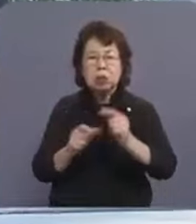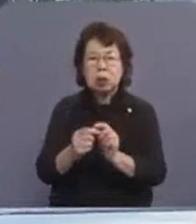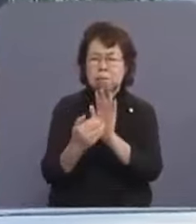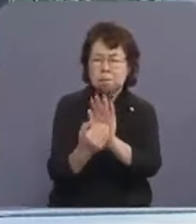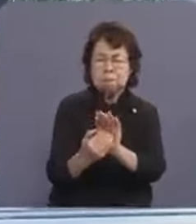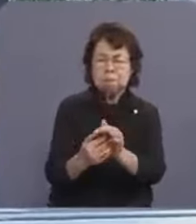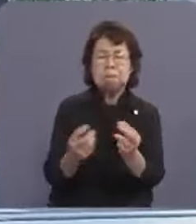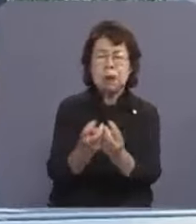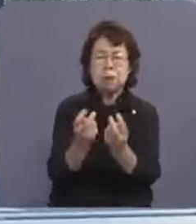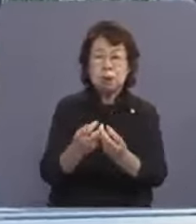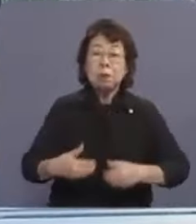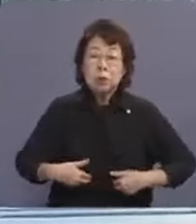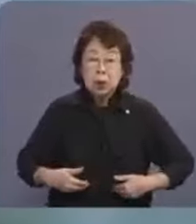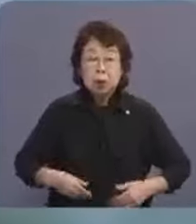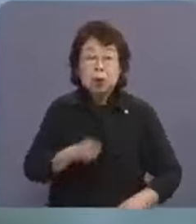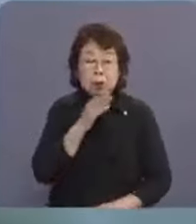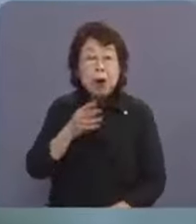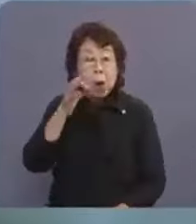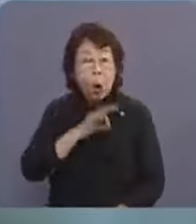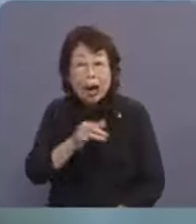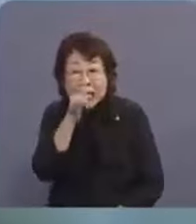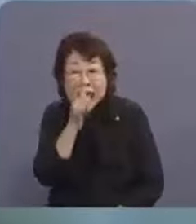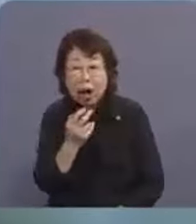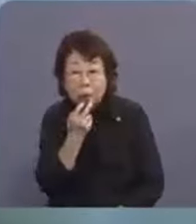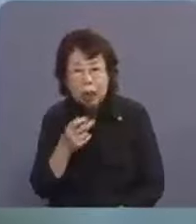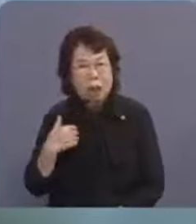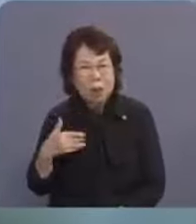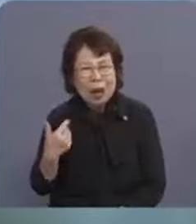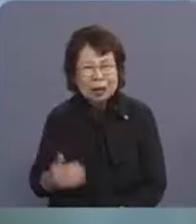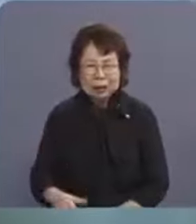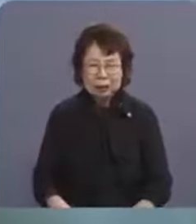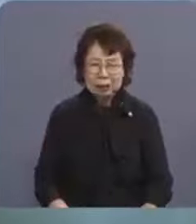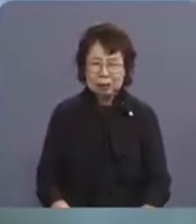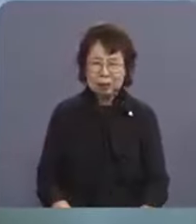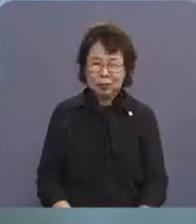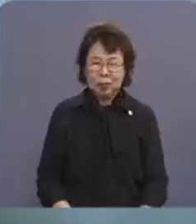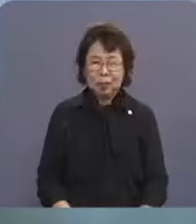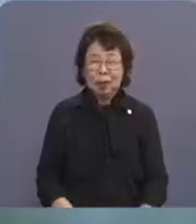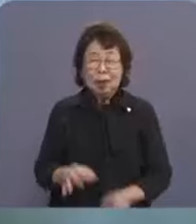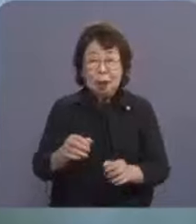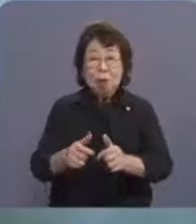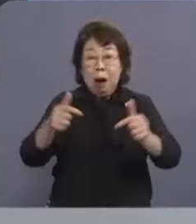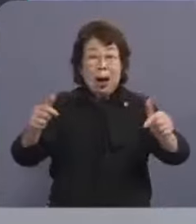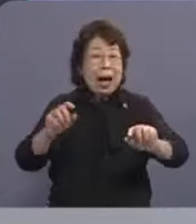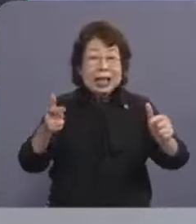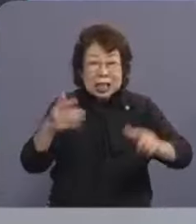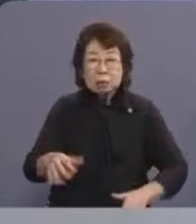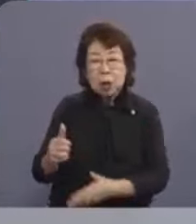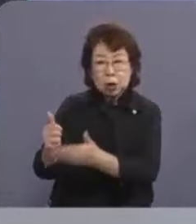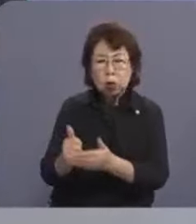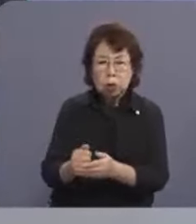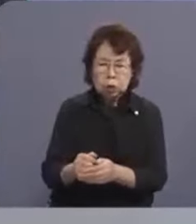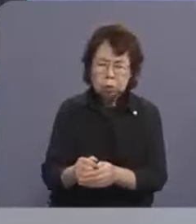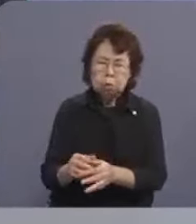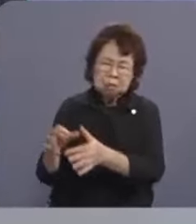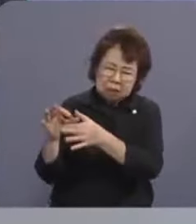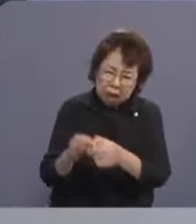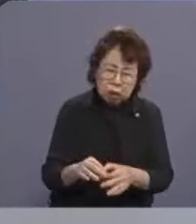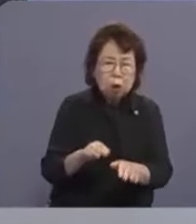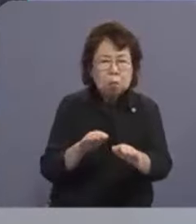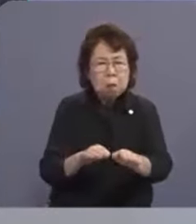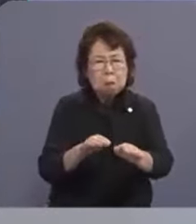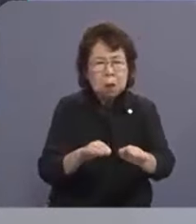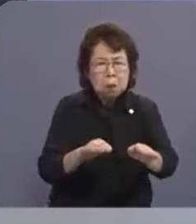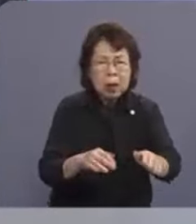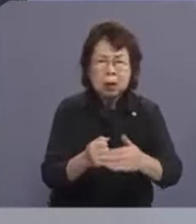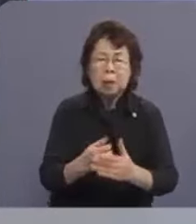필요한만큼 어떤 효과가 있을지 좀 지켜봐야 할 것 같습니다 드라이브 스룸 회장이 뭐 급격하게 늘진 않겠지만 이용객이 꾸준하게 이제 확보가 됐다 보니까